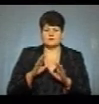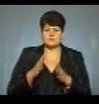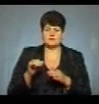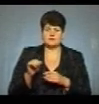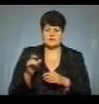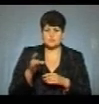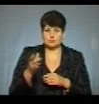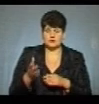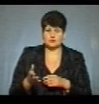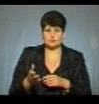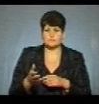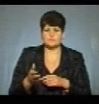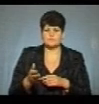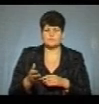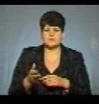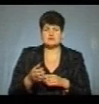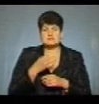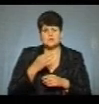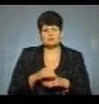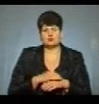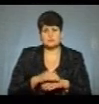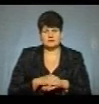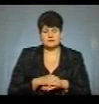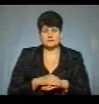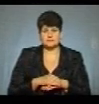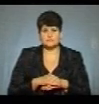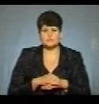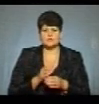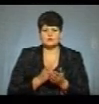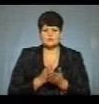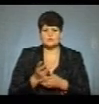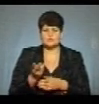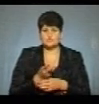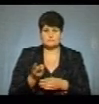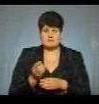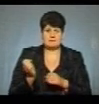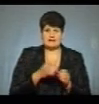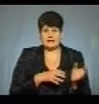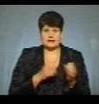Трубовлянському районі. Скажіть, будь ласка, служба між собою кожна перекидає